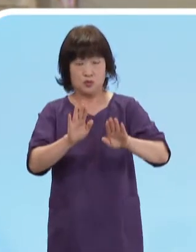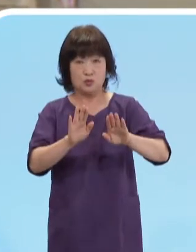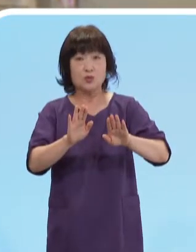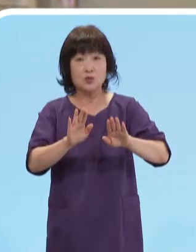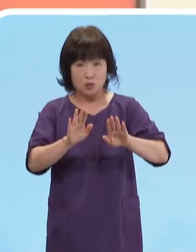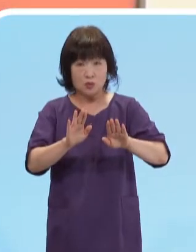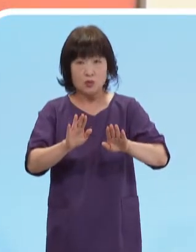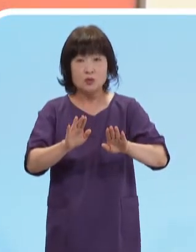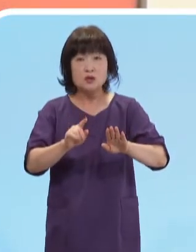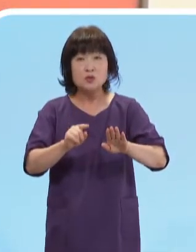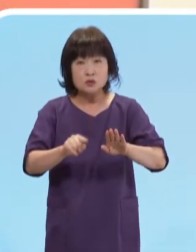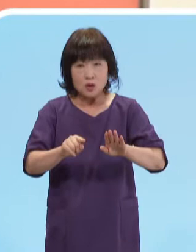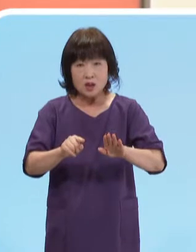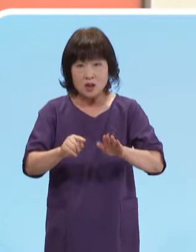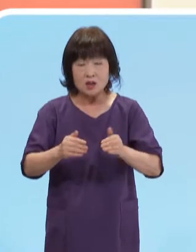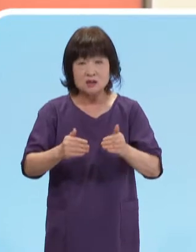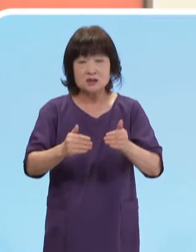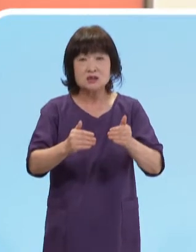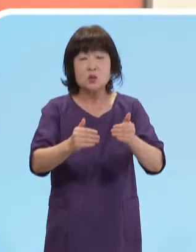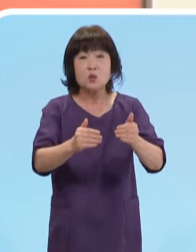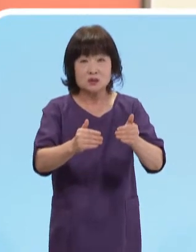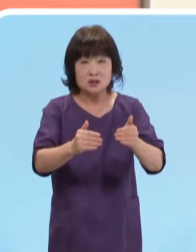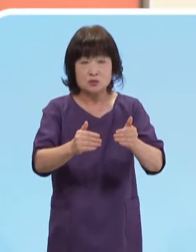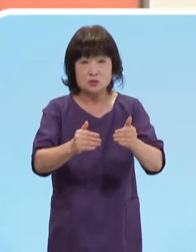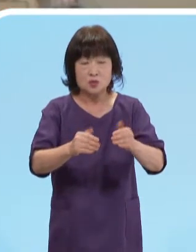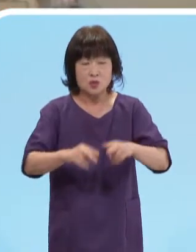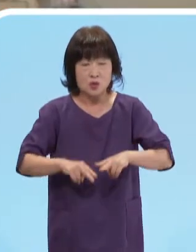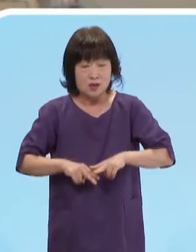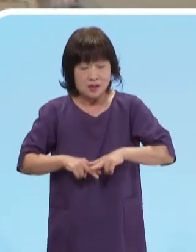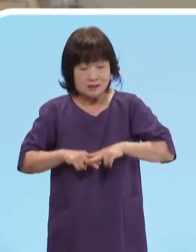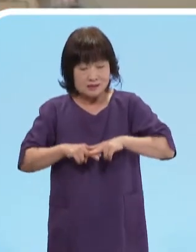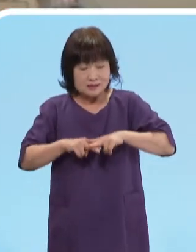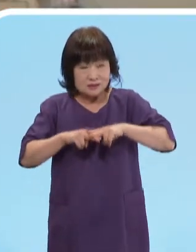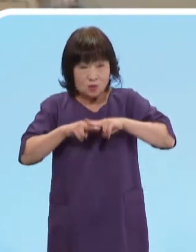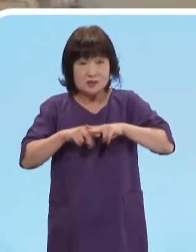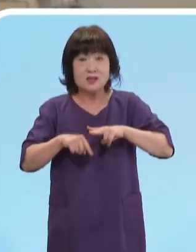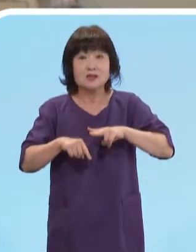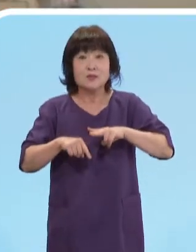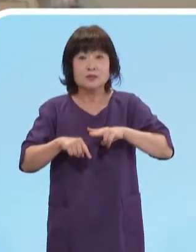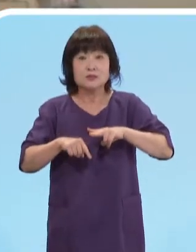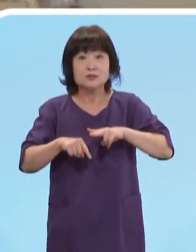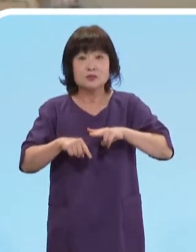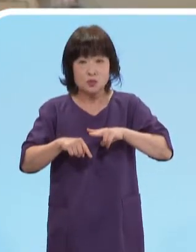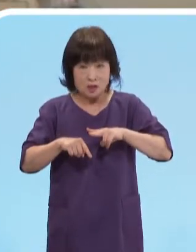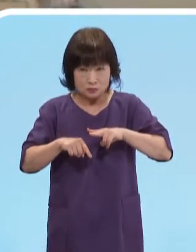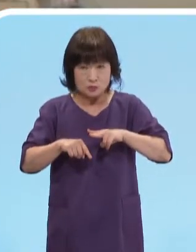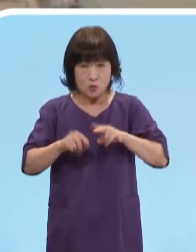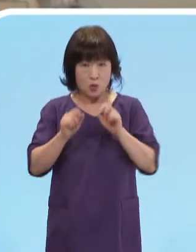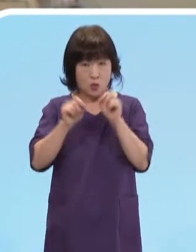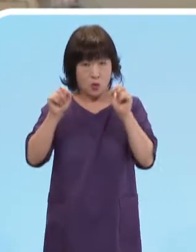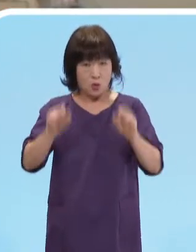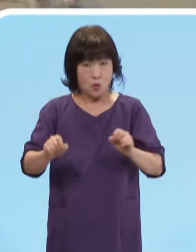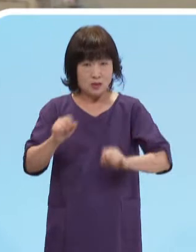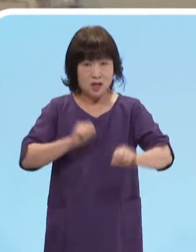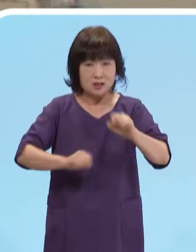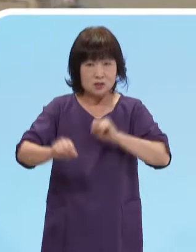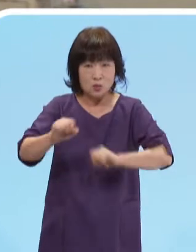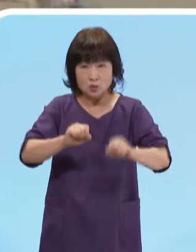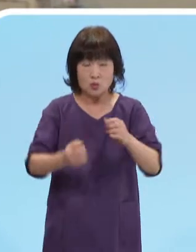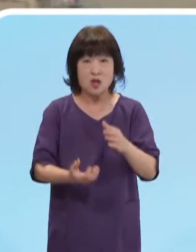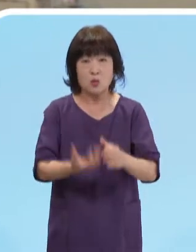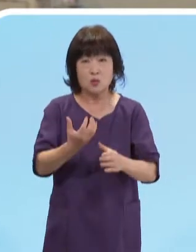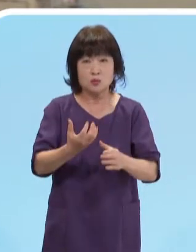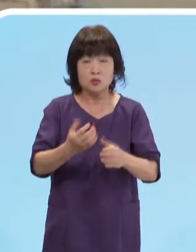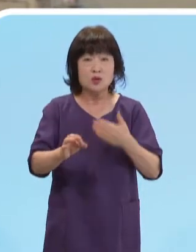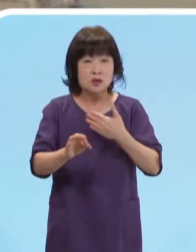くるんですが、どうしてもこう進行してきたりとか、ストレスがこうかかってちょっと問題行動といいまして、徘